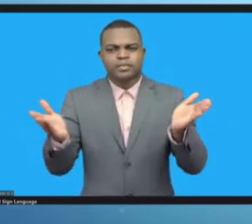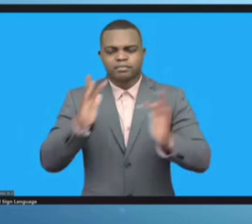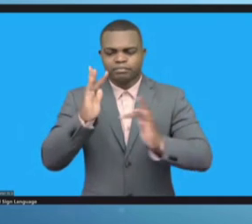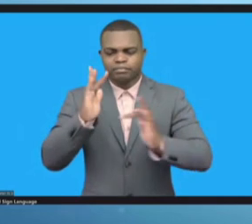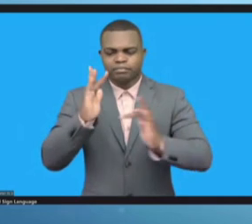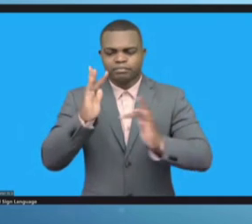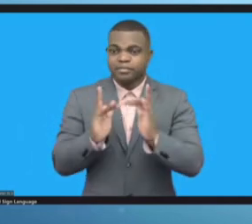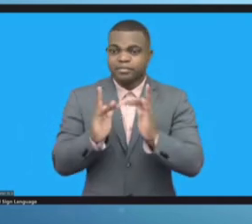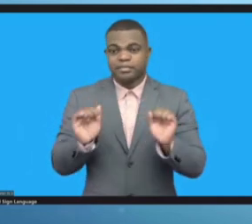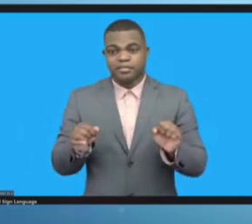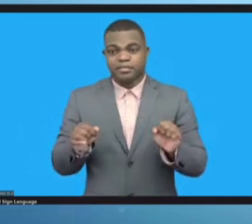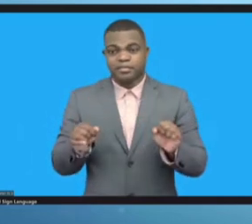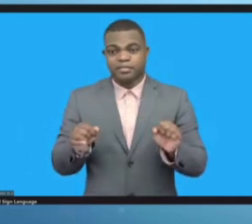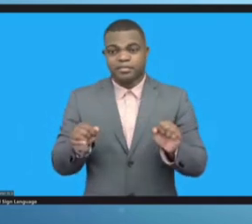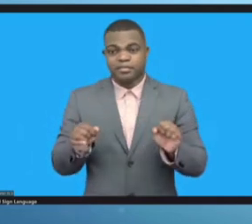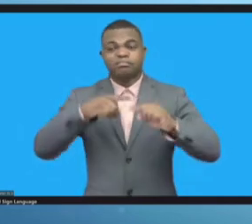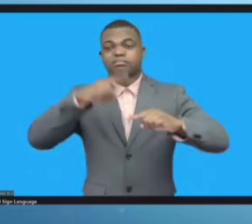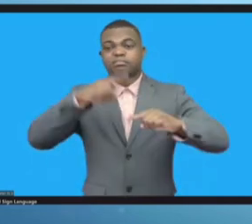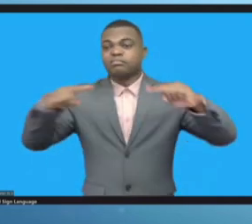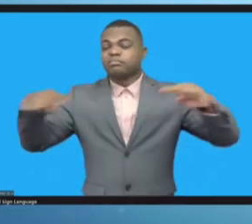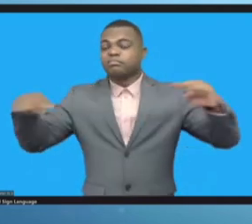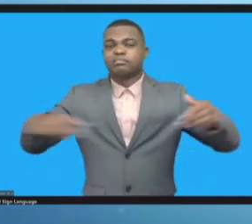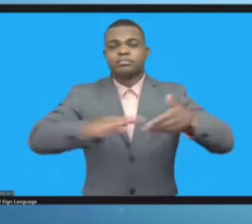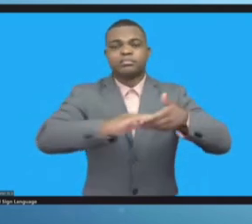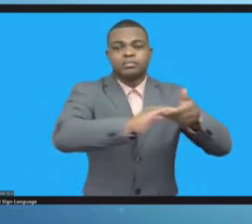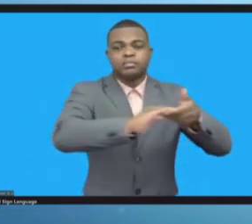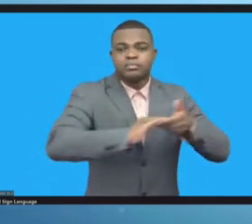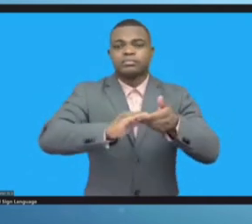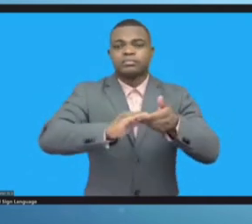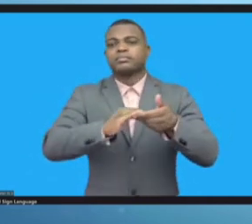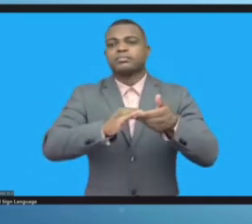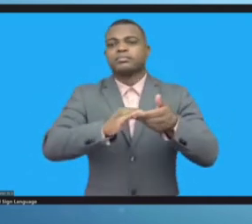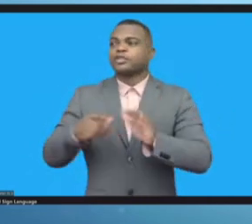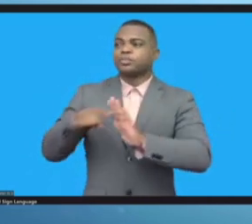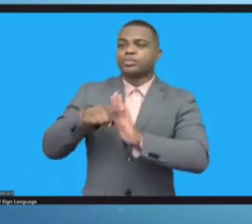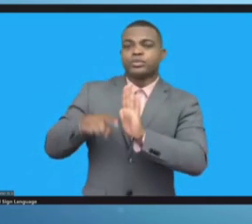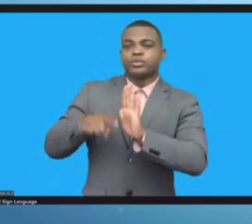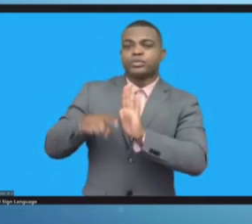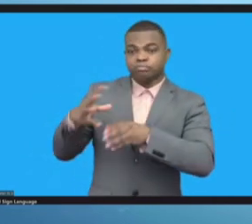de limitation de cette fragmentation, il y a plusieurs initiatives.